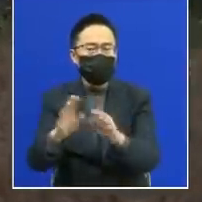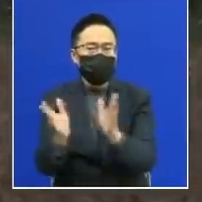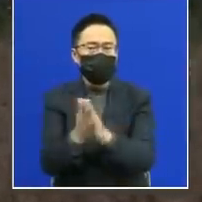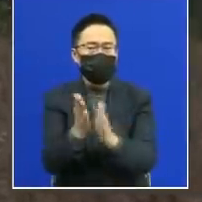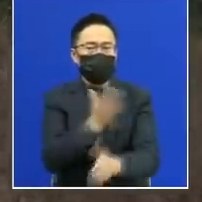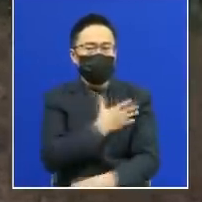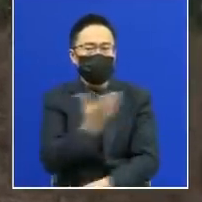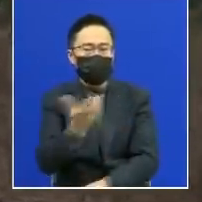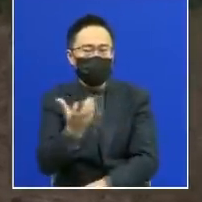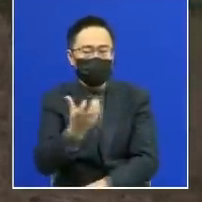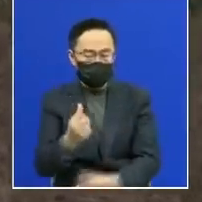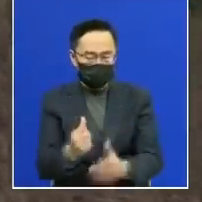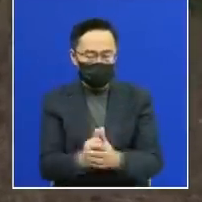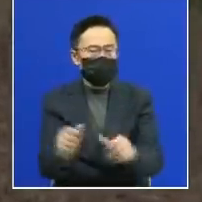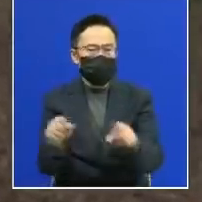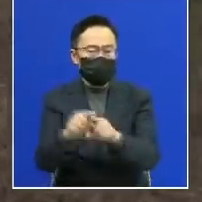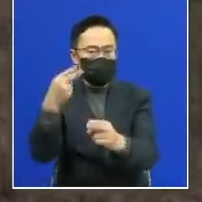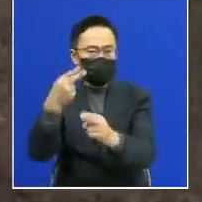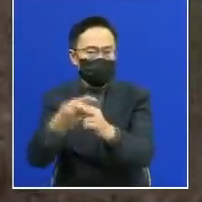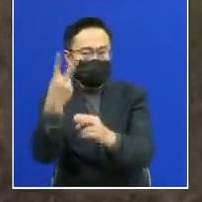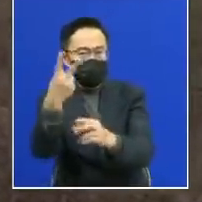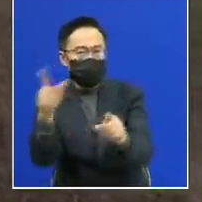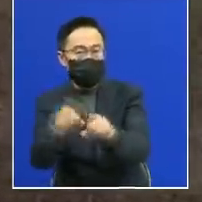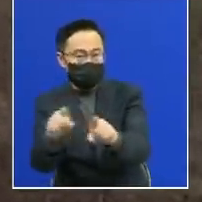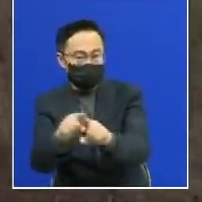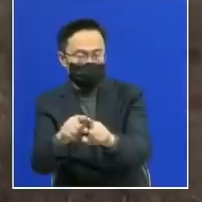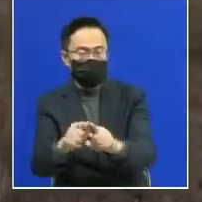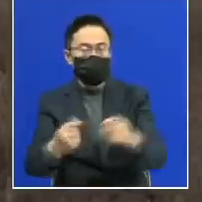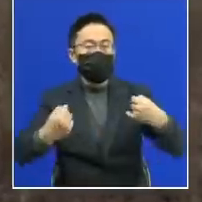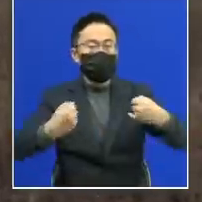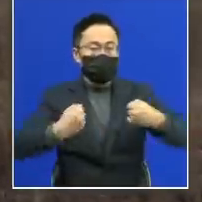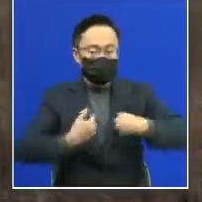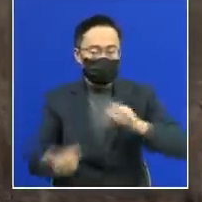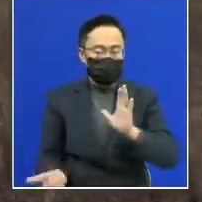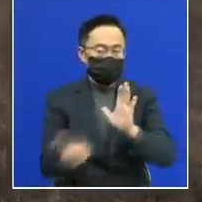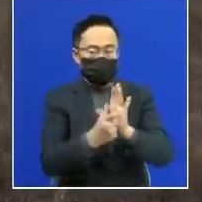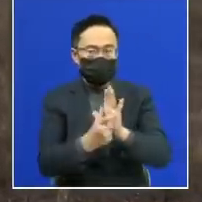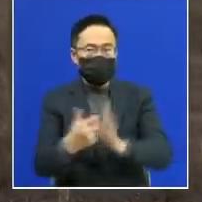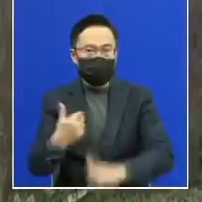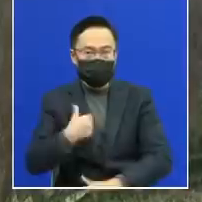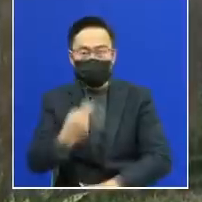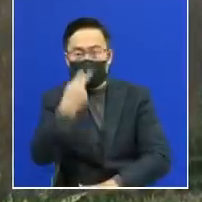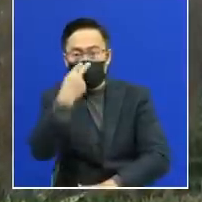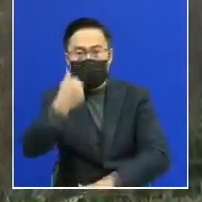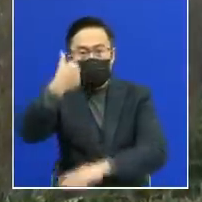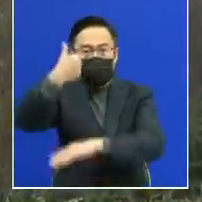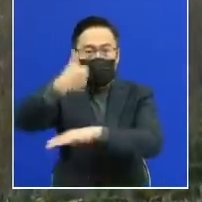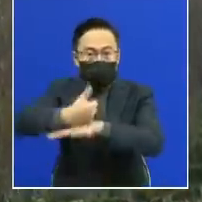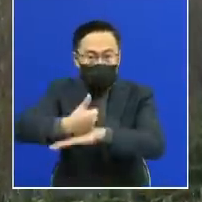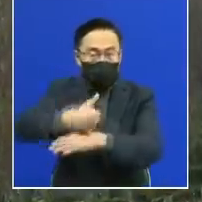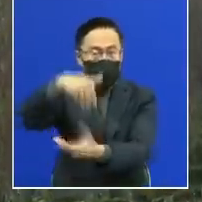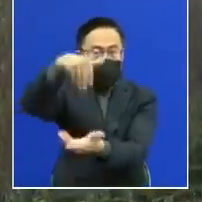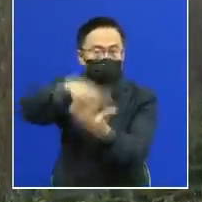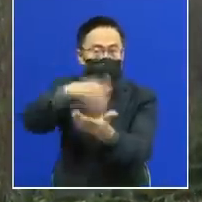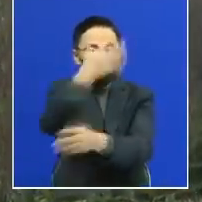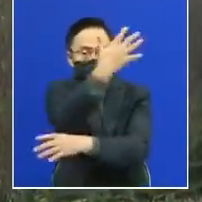งฆ์เป็นผู้ครอบครอง ค่ะ นะฮะไปฟังรายละเอียดเพิ่มเติมจากผู้อำนวยการศูนย์ป่าไม้ชัย